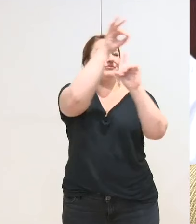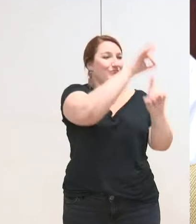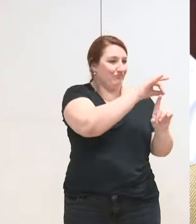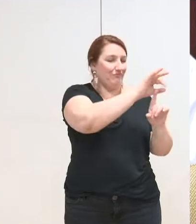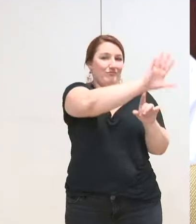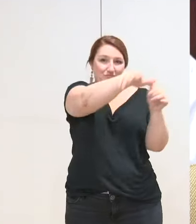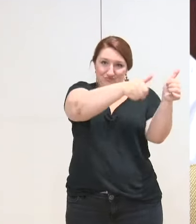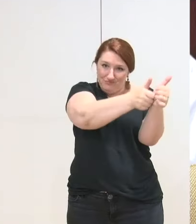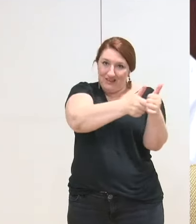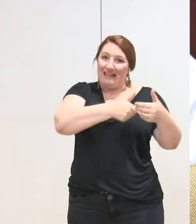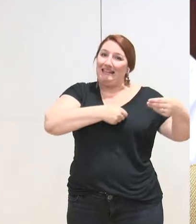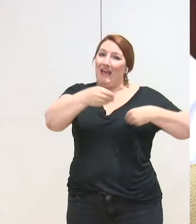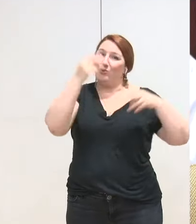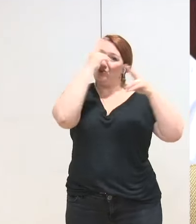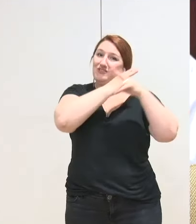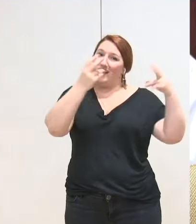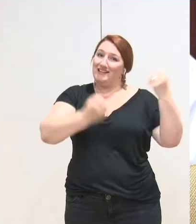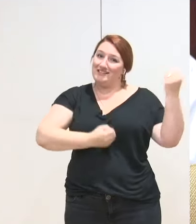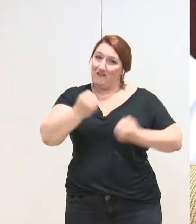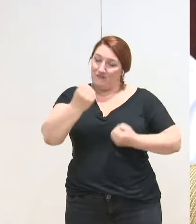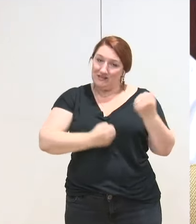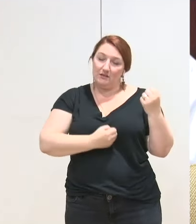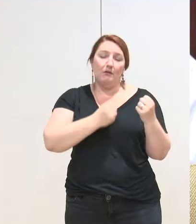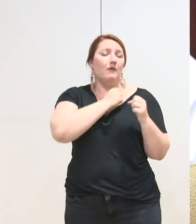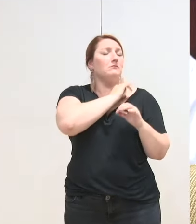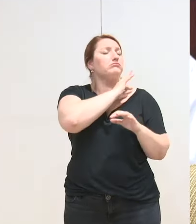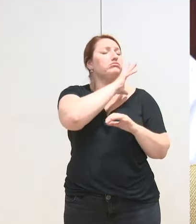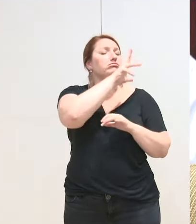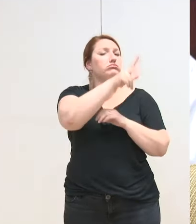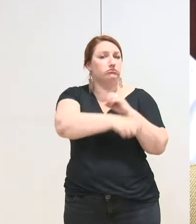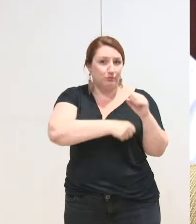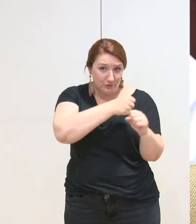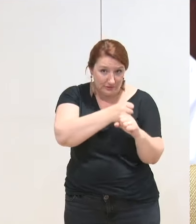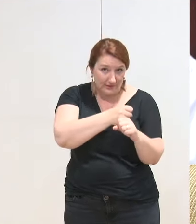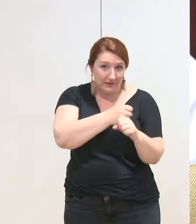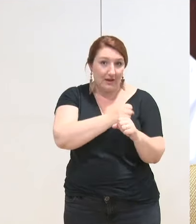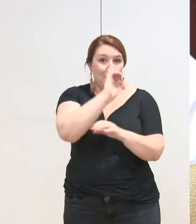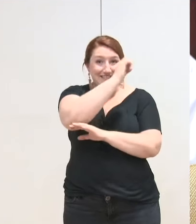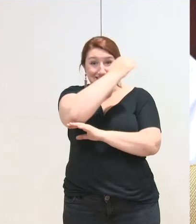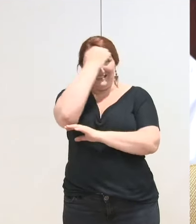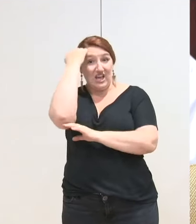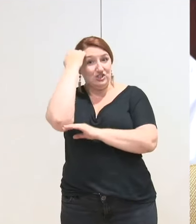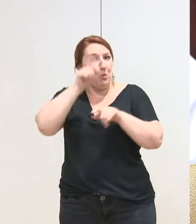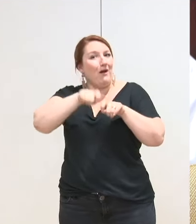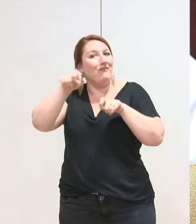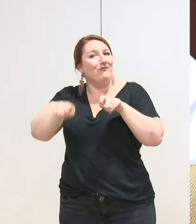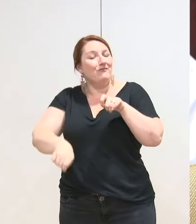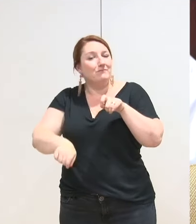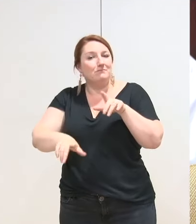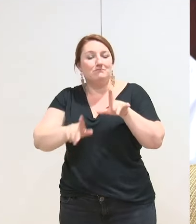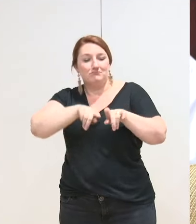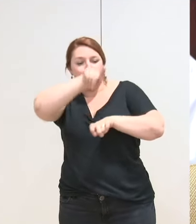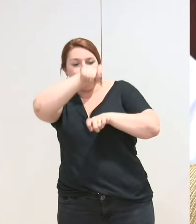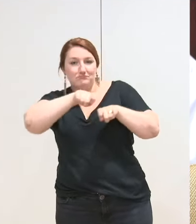du Directeur Général des Services où après de nombreuses années il a été mise en stage et en fait il a été décidé en